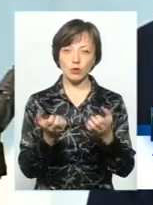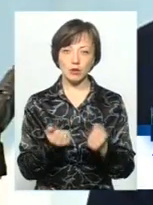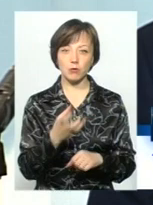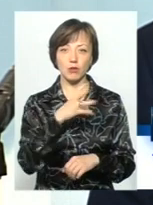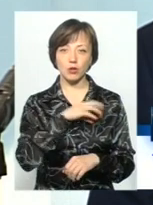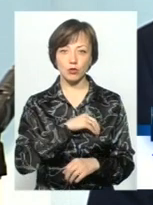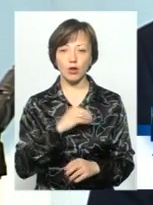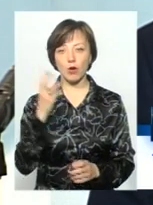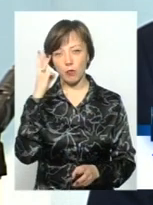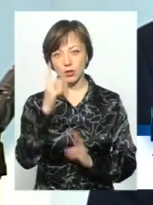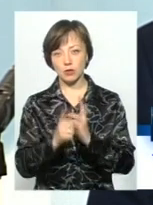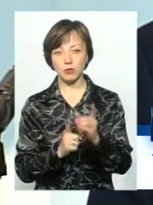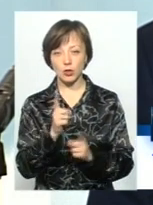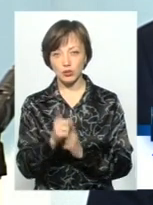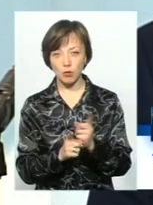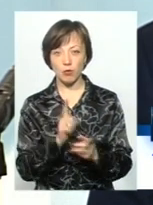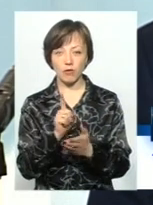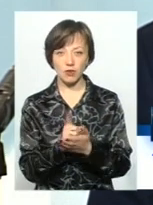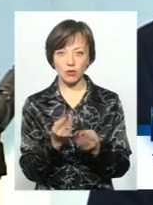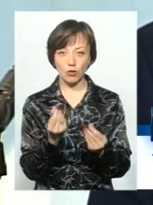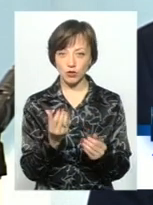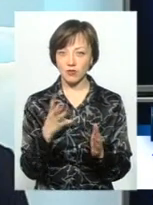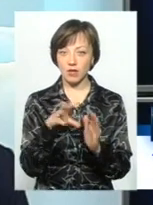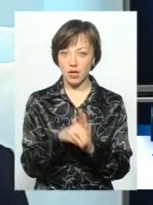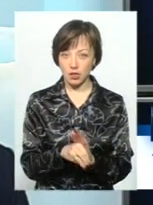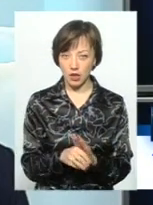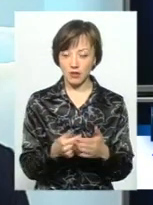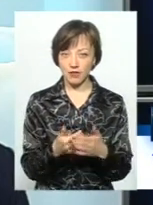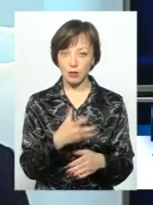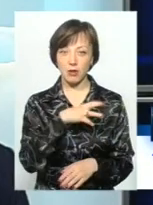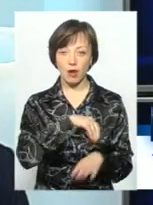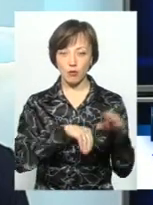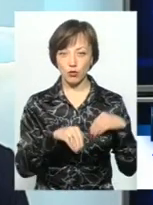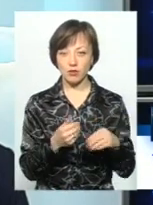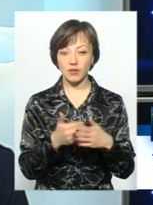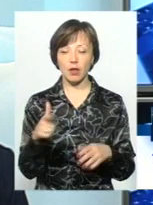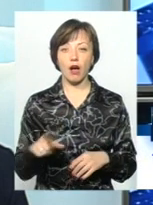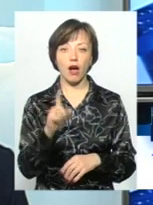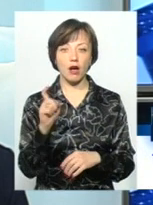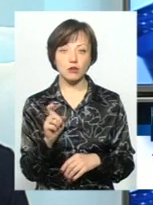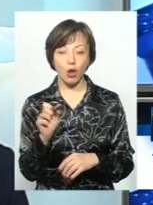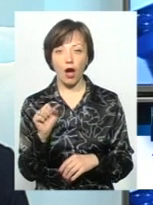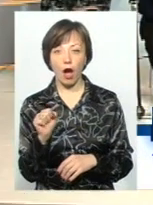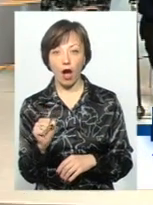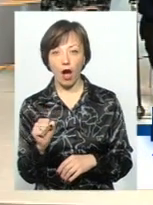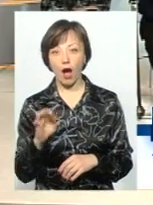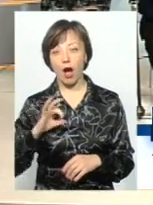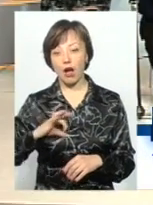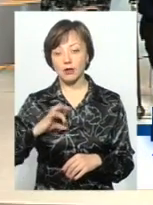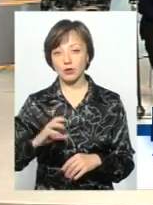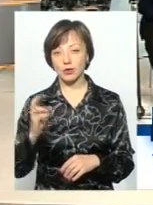прибутки, модернізувати, прочим, вона повинна вкладати кошти від прибутків, які йдуть від газу. А